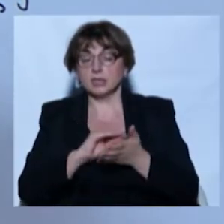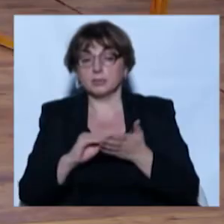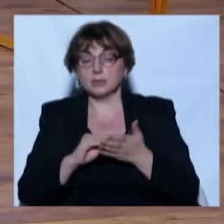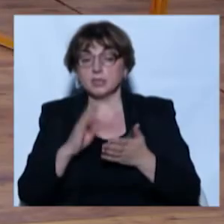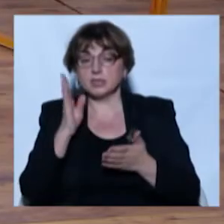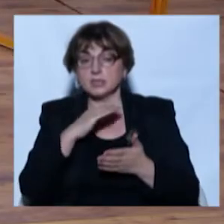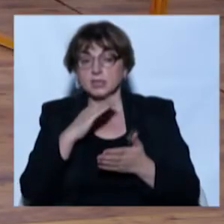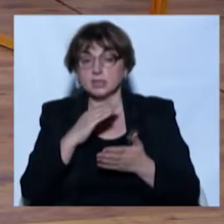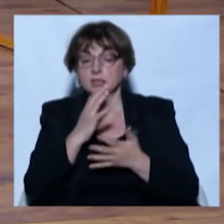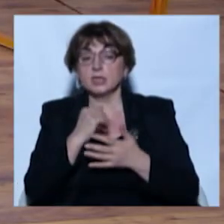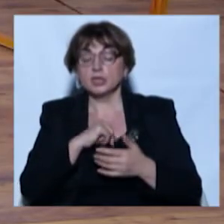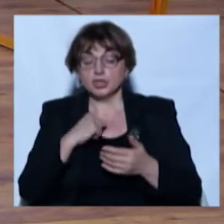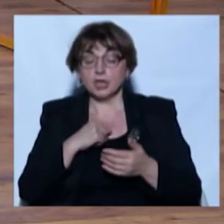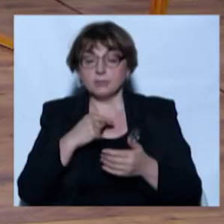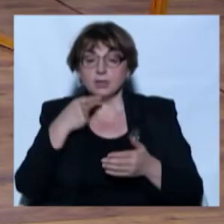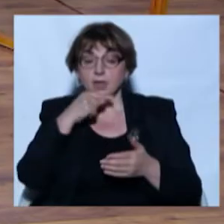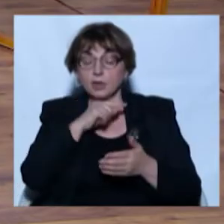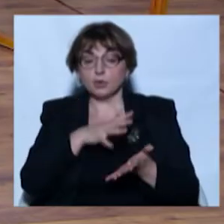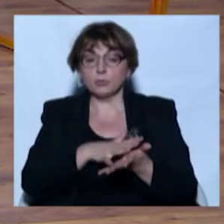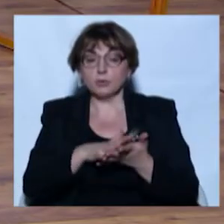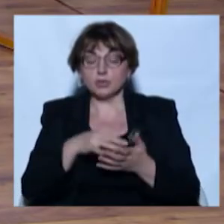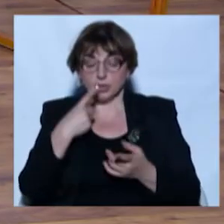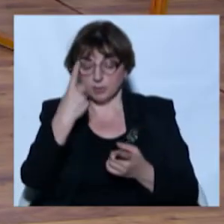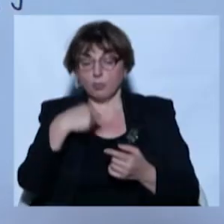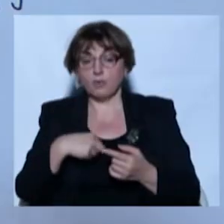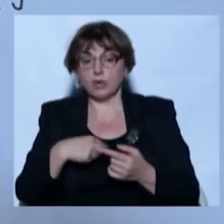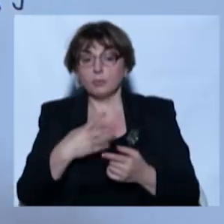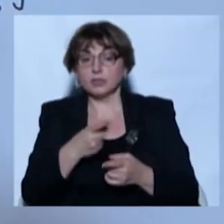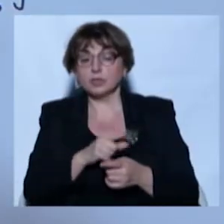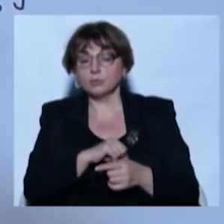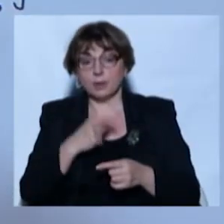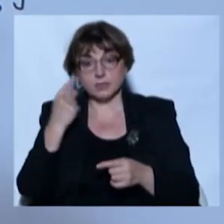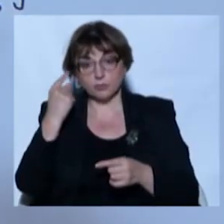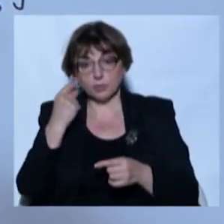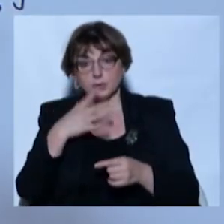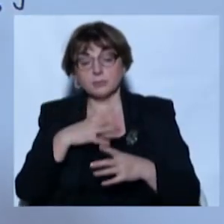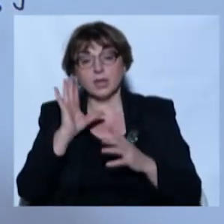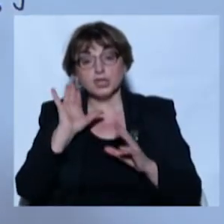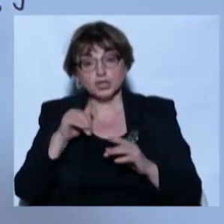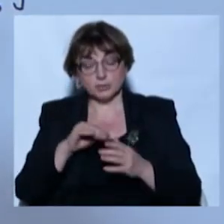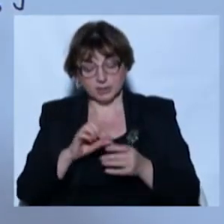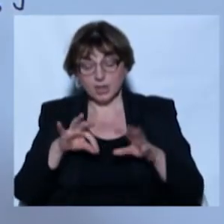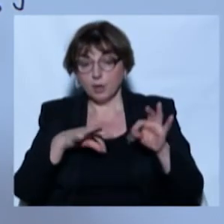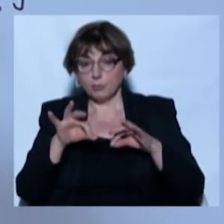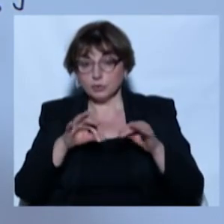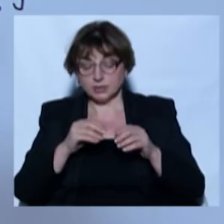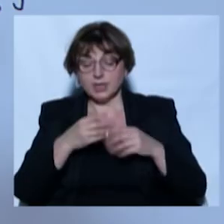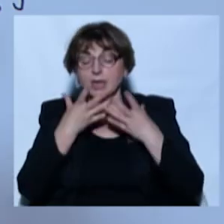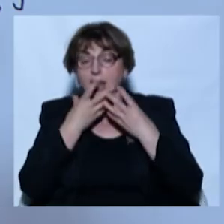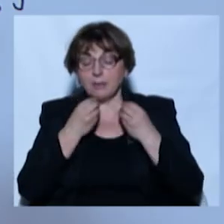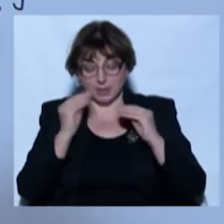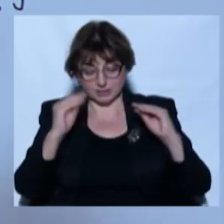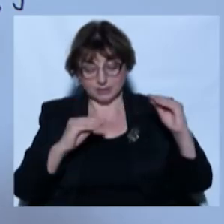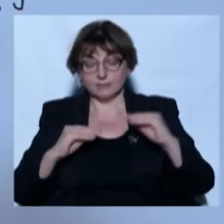წყლის დაზოგვა ჩემი მოვალეობაა. თქვენ თუ მოიფიქრებთ ასეთ სლოგანებს და შემდეგ ფურცელს გააფორმებთ